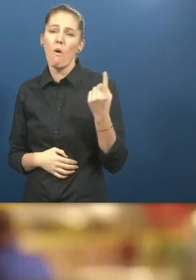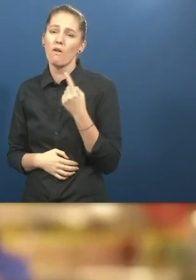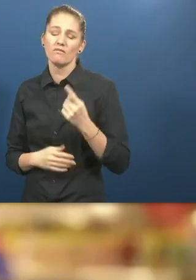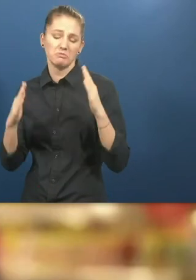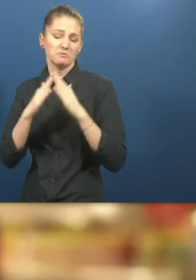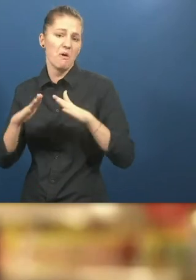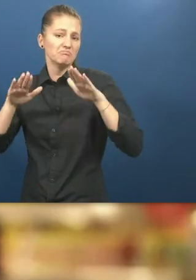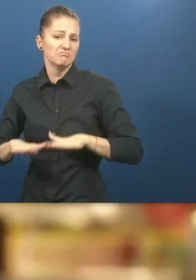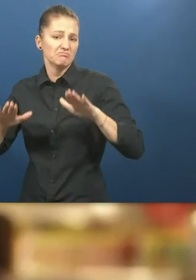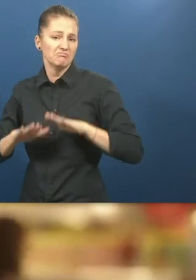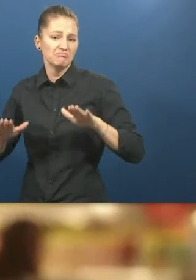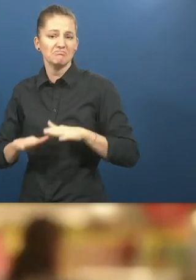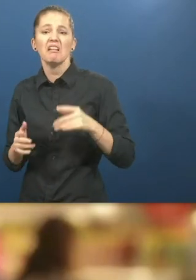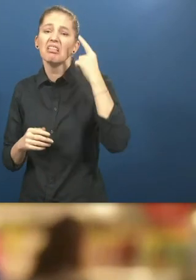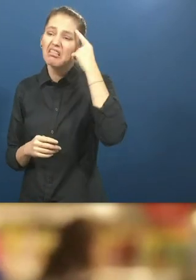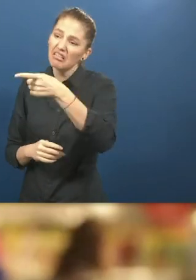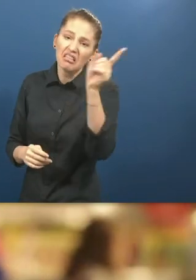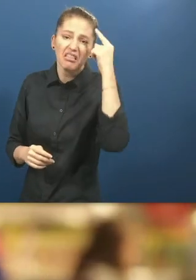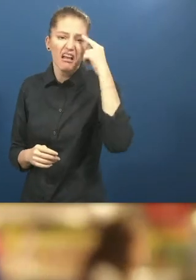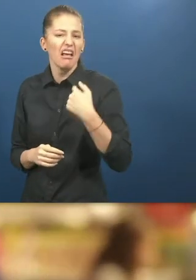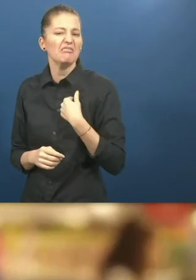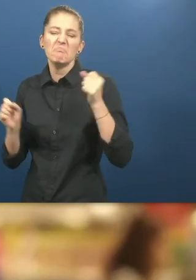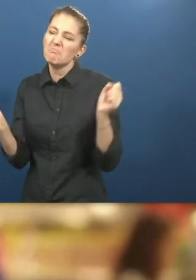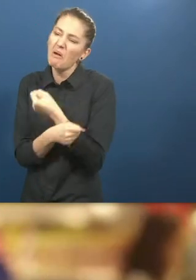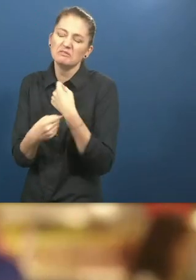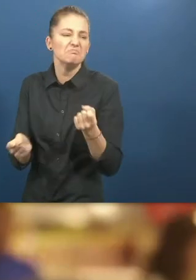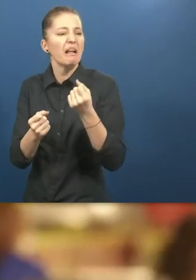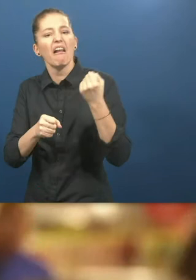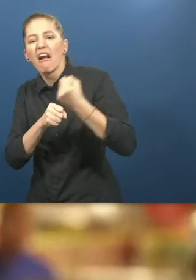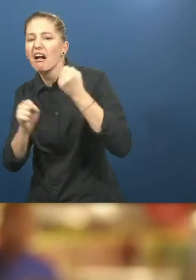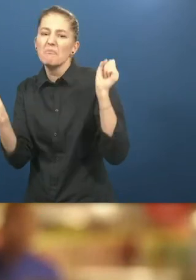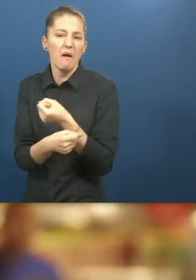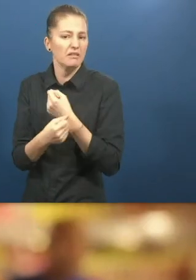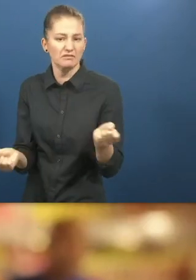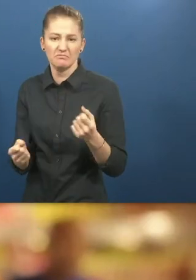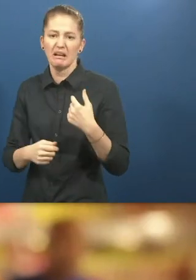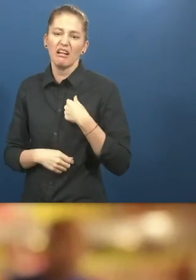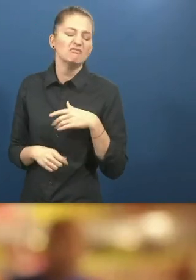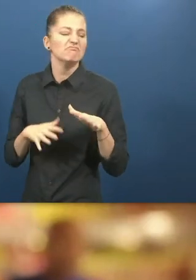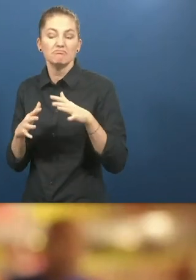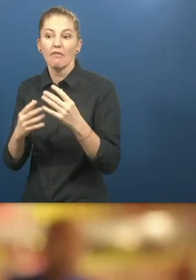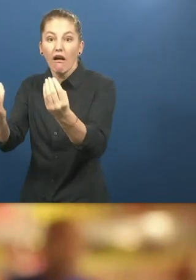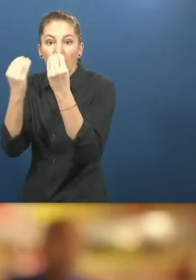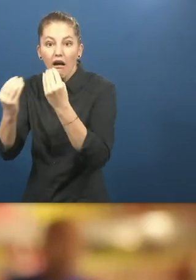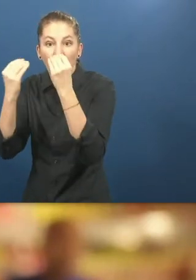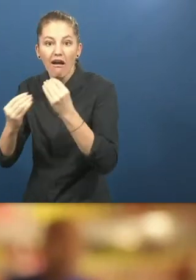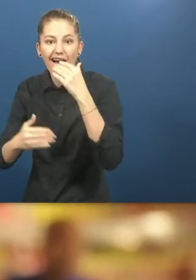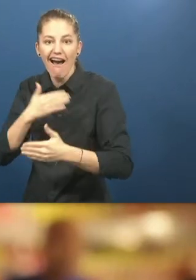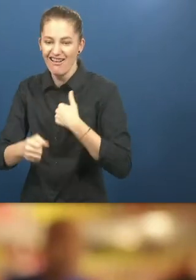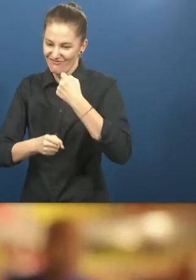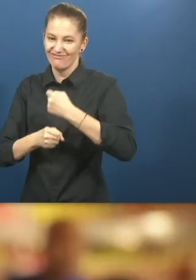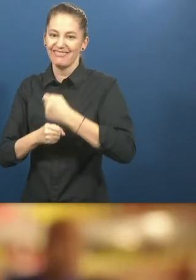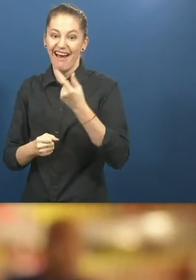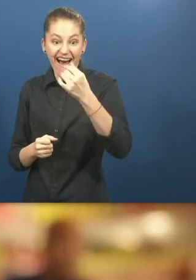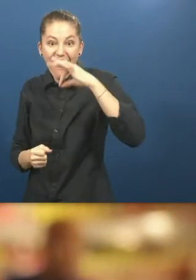আমি আগে বাসায় বসে থাকতাম সবাই মনে করতো আমি কোনো কাজকাম করতে পারতাম না এখন আমি এক